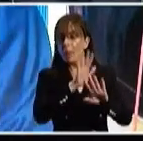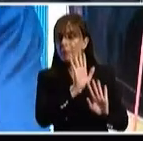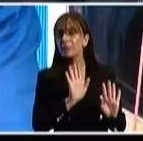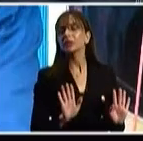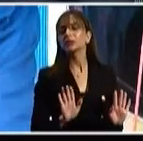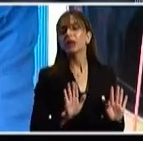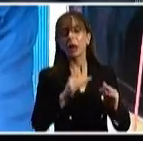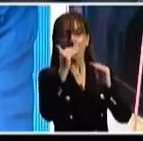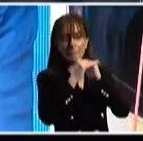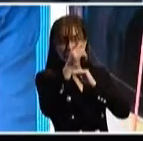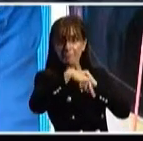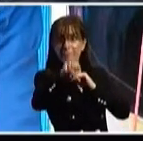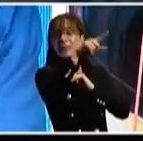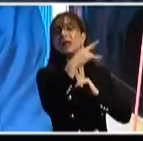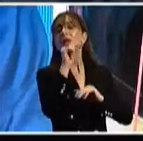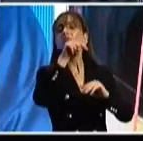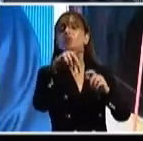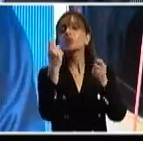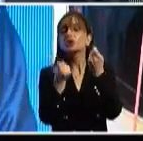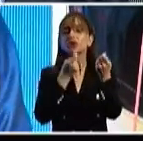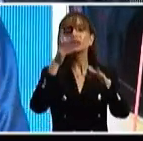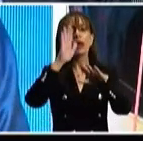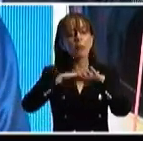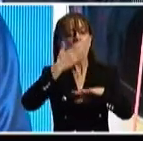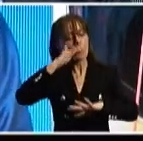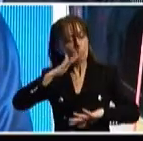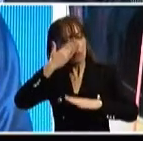Millet orada o işin yapılması için bekleyecek,